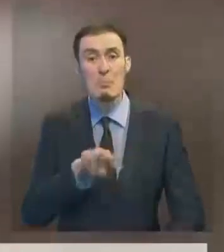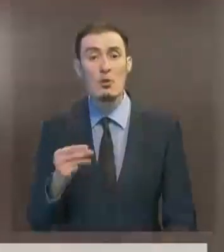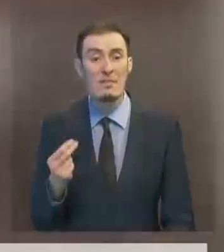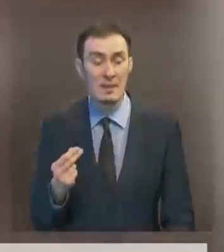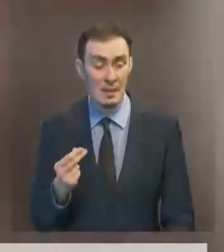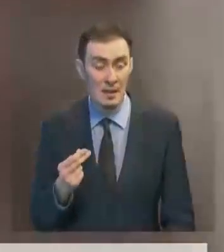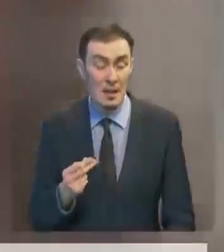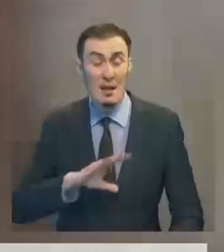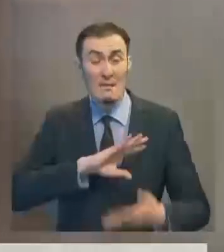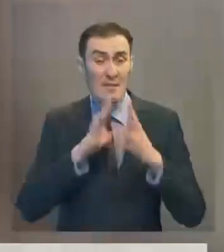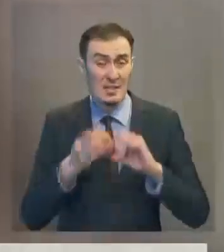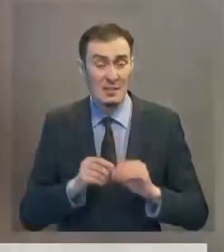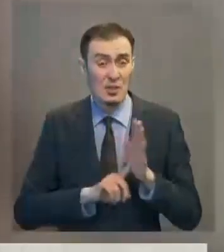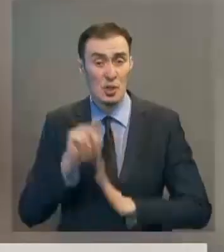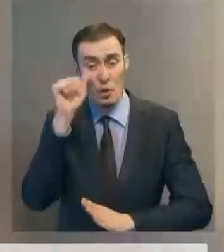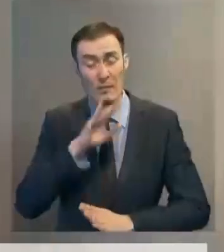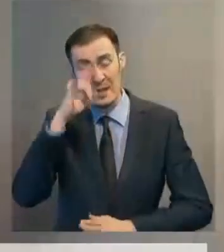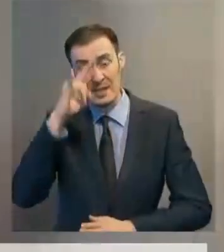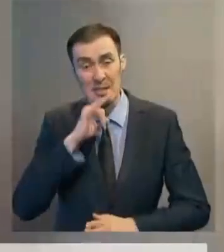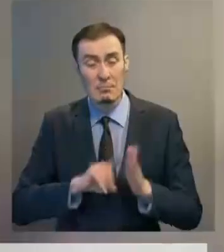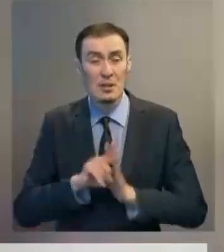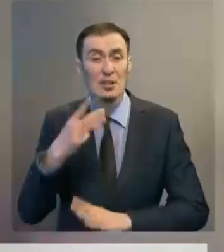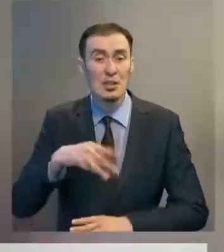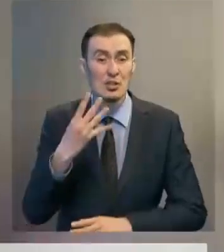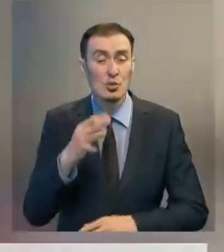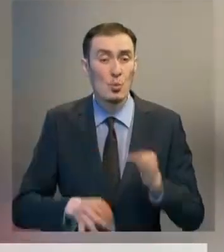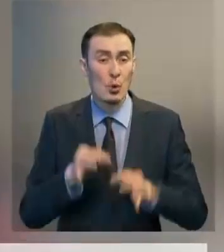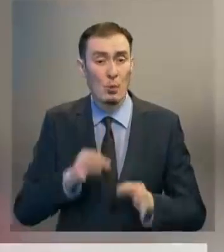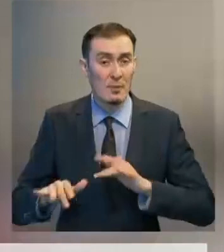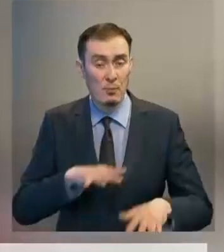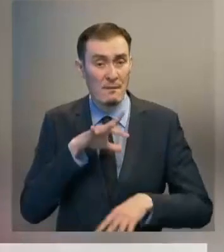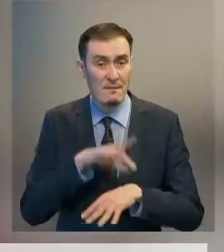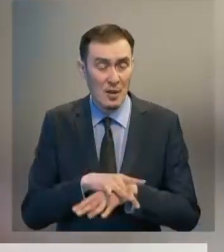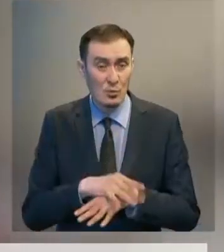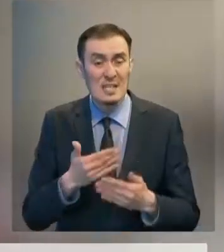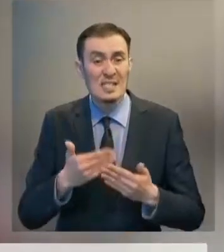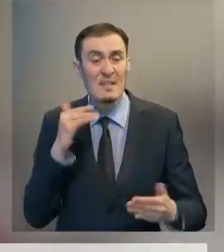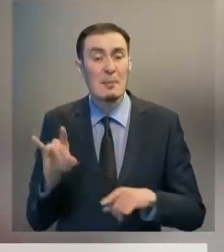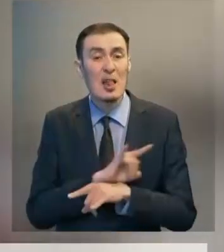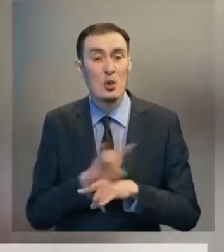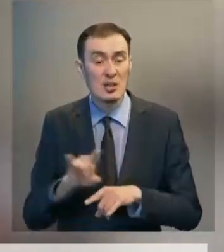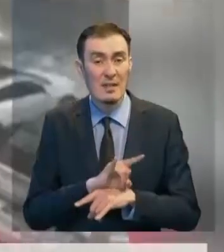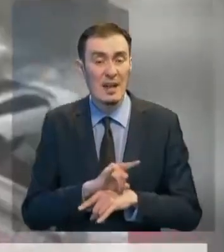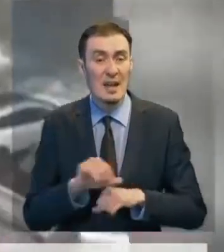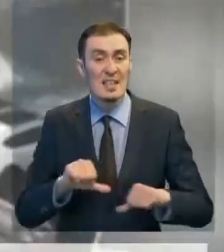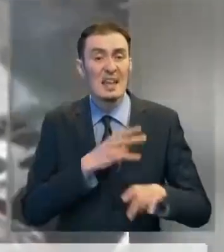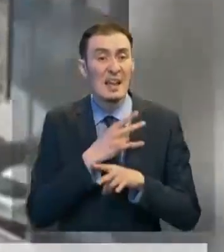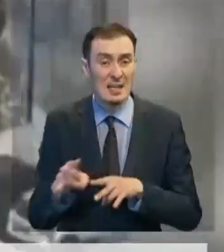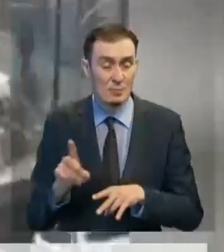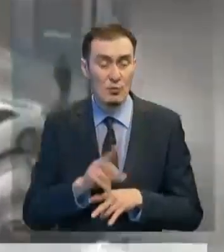тенге в целом с начала года в казахстане завели 34 уголовных дела по факту заведомо ложного терроризма